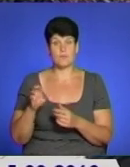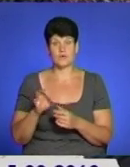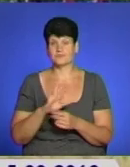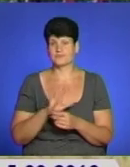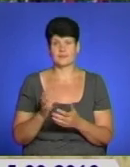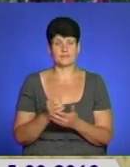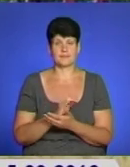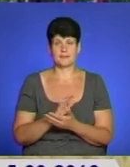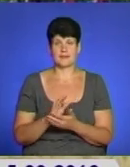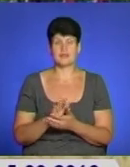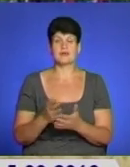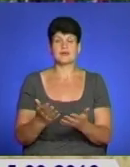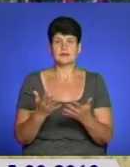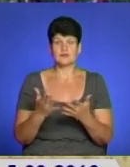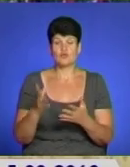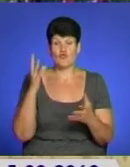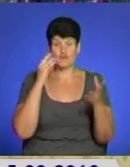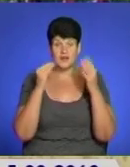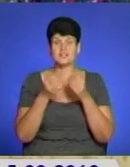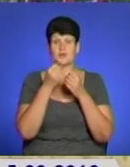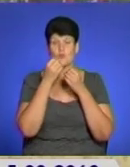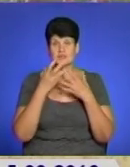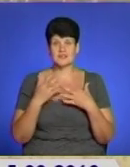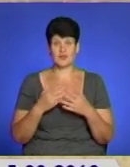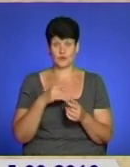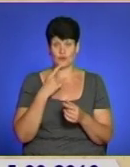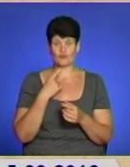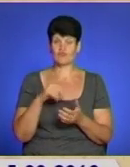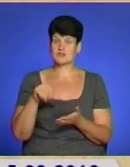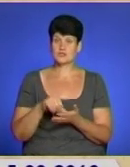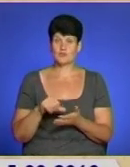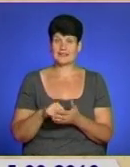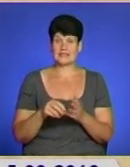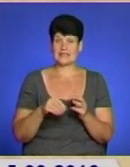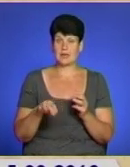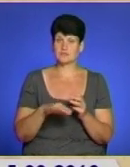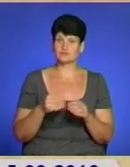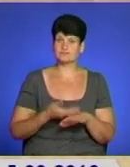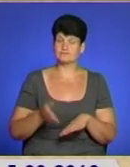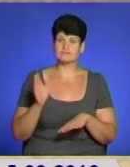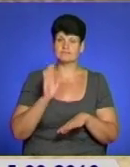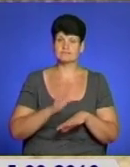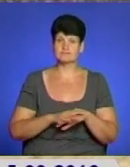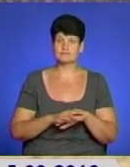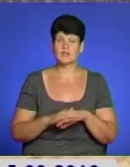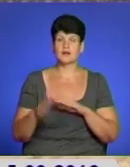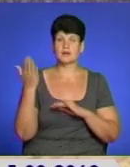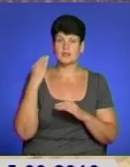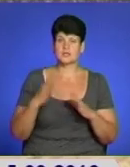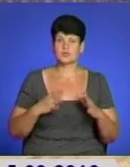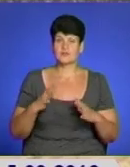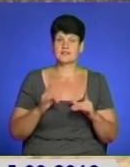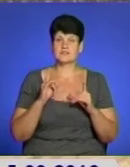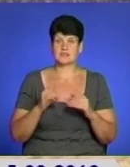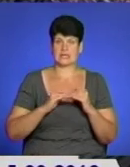піде. Звісно, враження у чемпіона позитивні, але, зізнається, виступати на піску більш травматично. Попередньо тренувався тільки